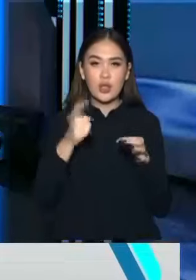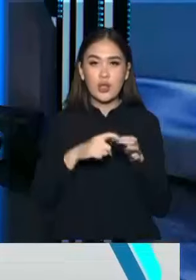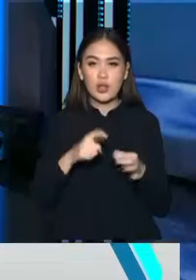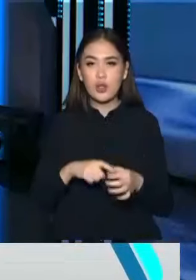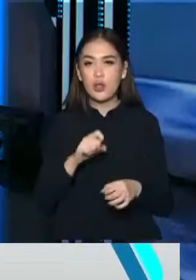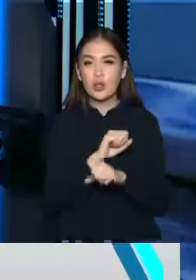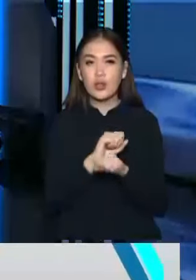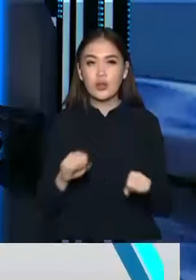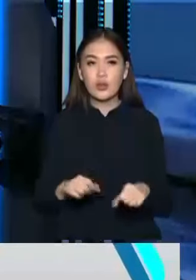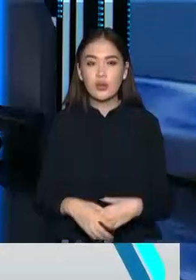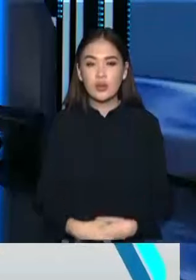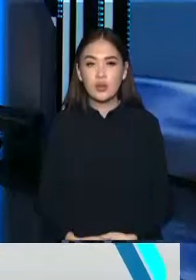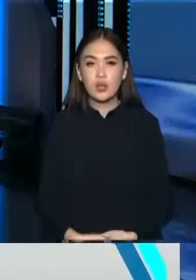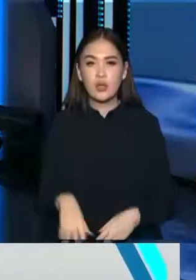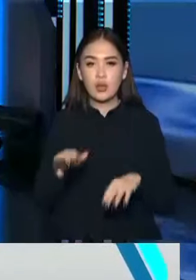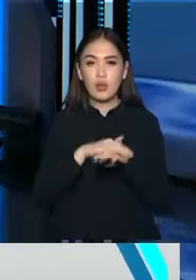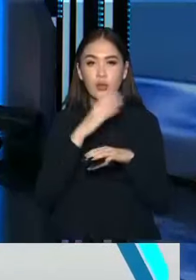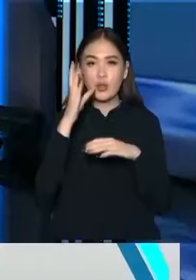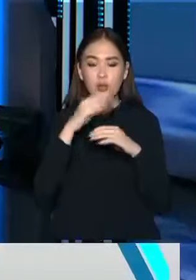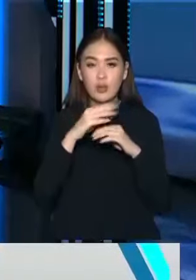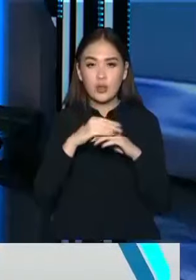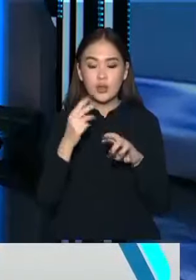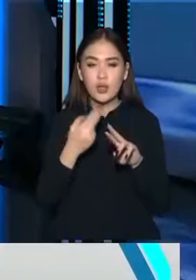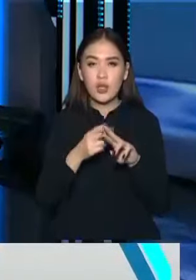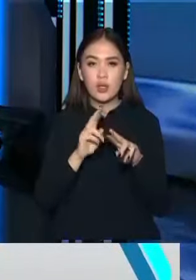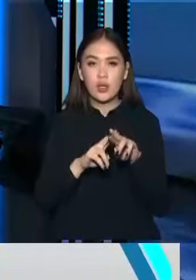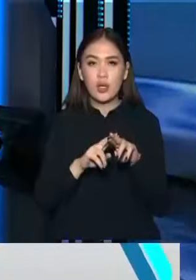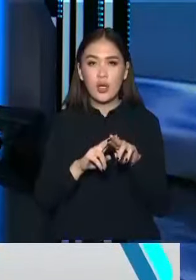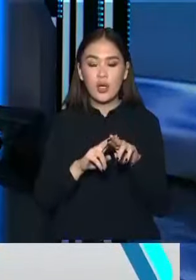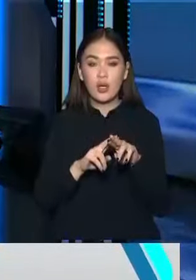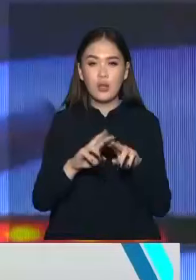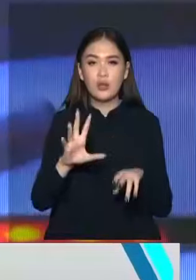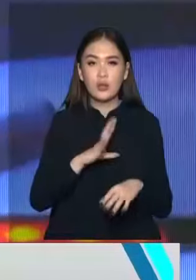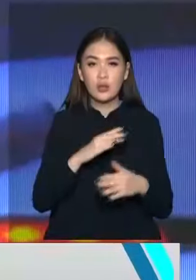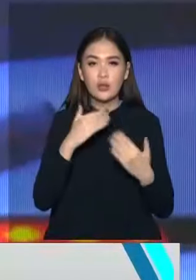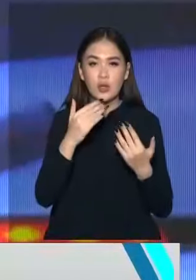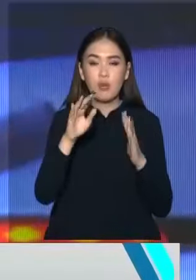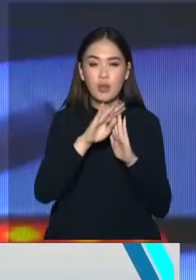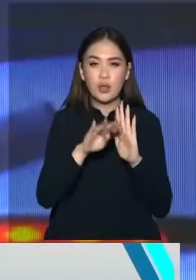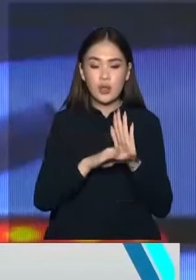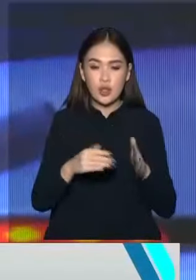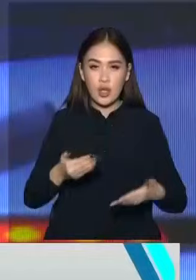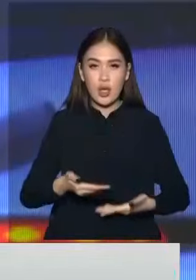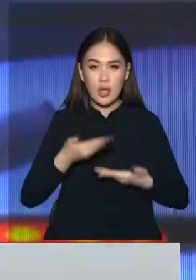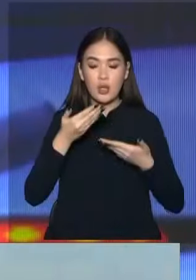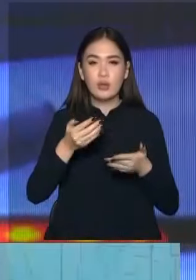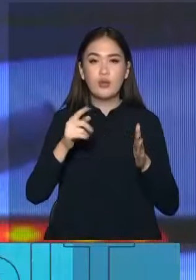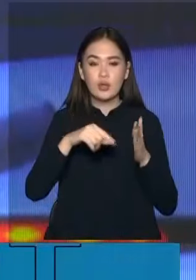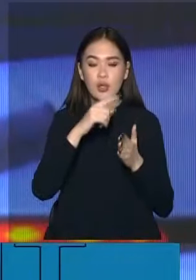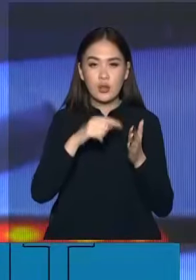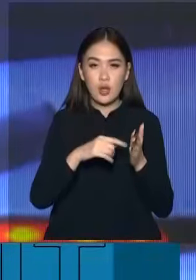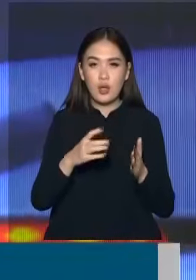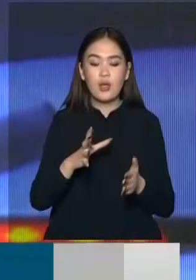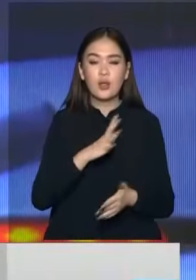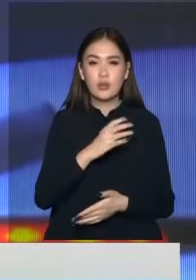ілікпейді? Кешір Қарайхан, осы өзіңіздің бағдарламаңызға шақырып осында сұрақтарды қойып отқаныңызға